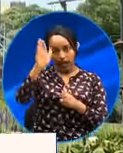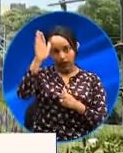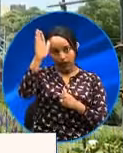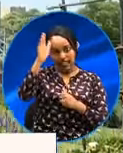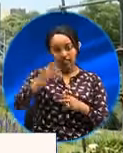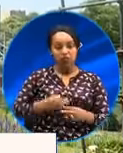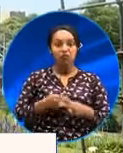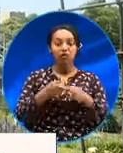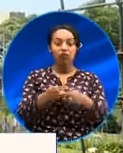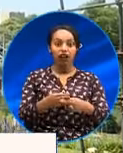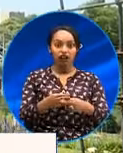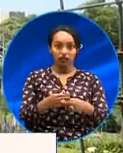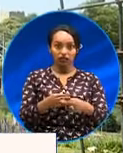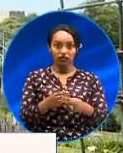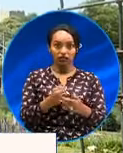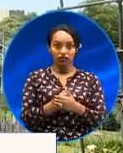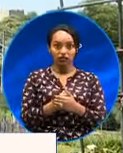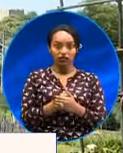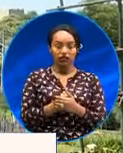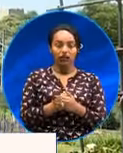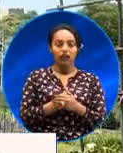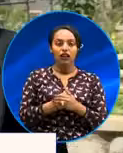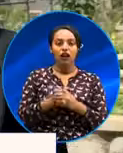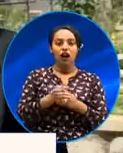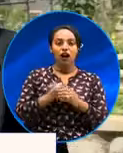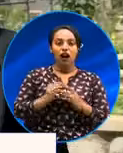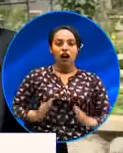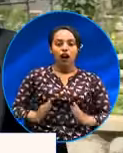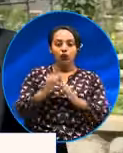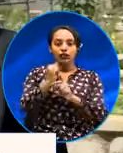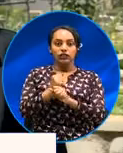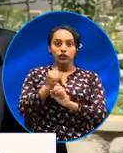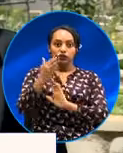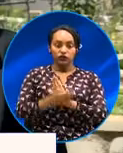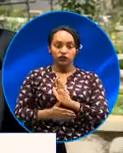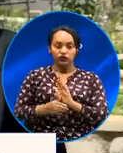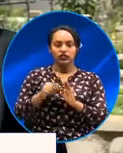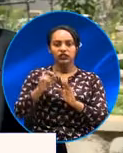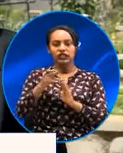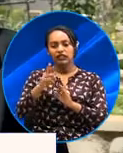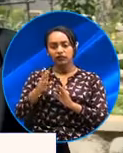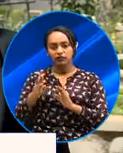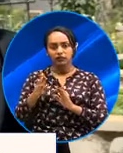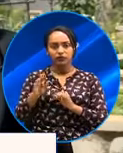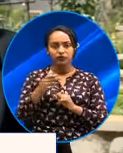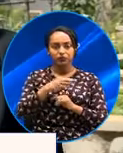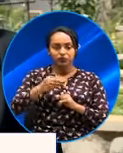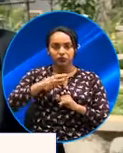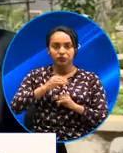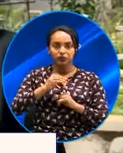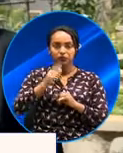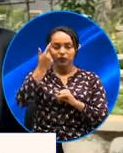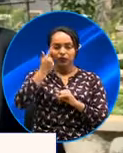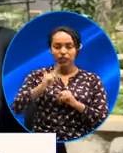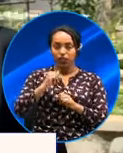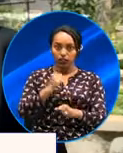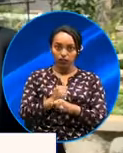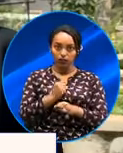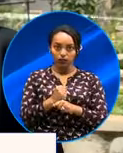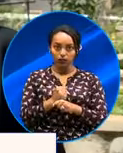ገብረየስ በሚባል የሐውልት ስራው ተከናውኗል። የሲቪል ወርኩ የላንድስኬፕ እና እንዲሁም ደግሞ የግሪን